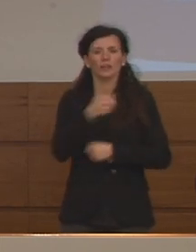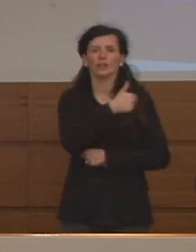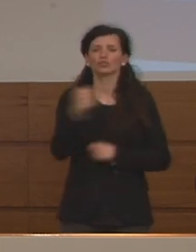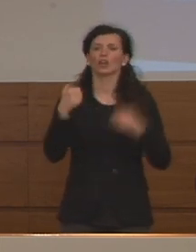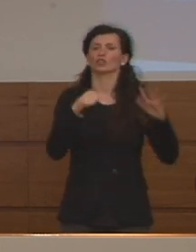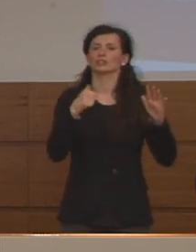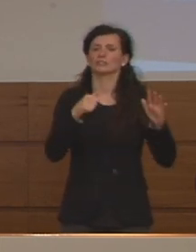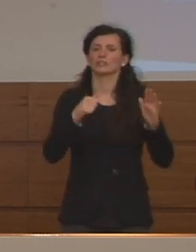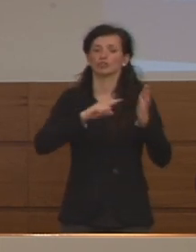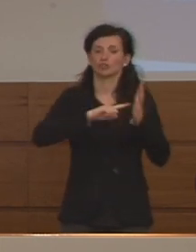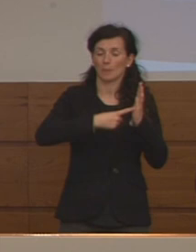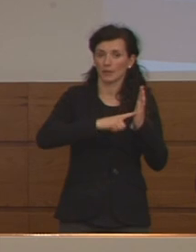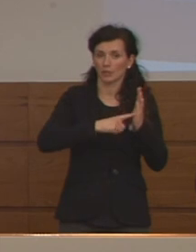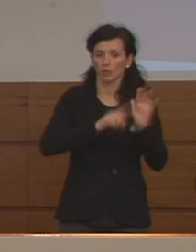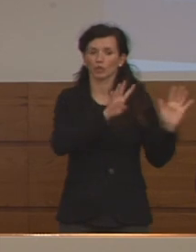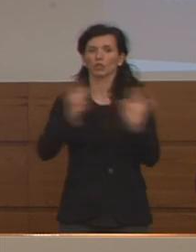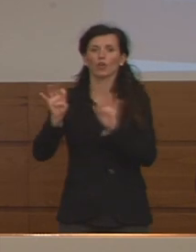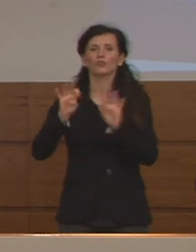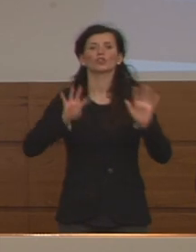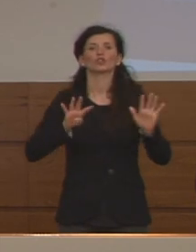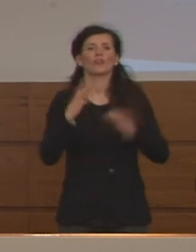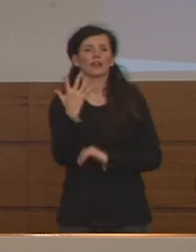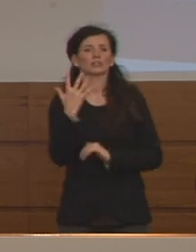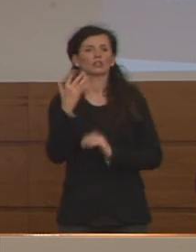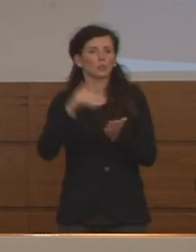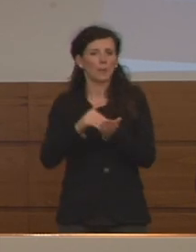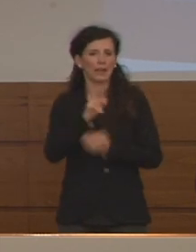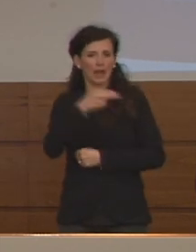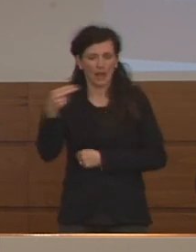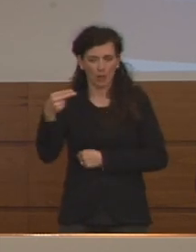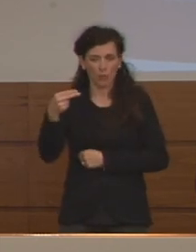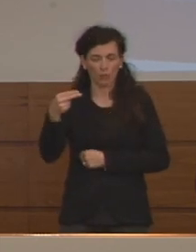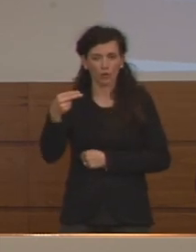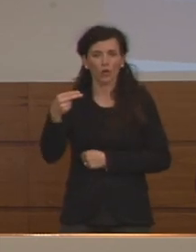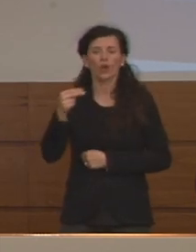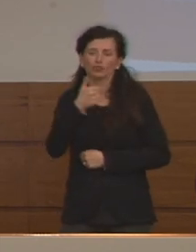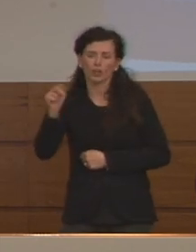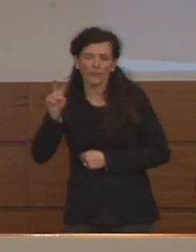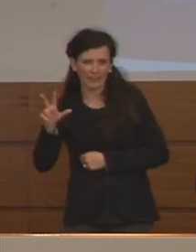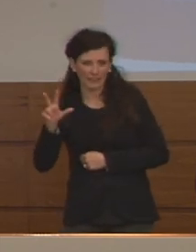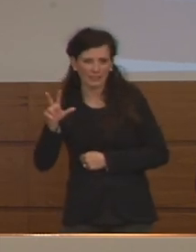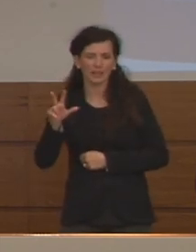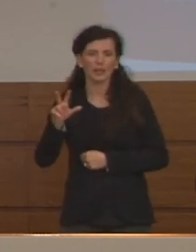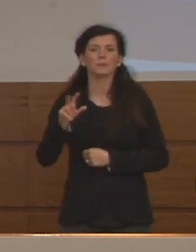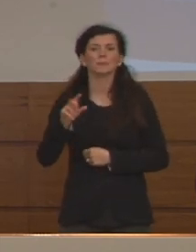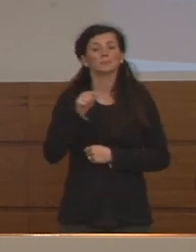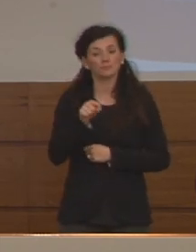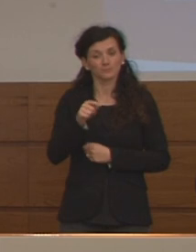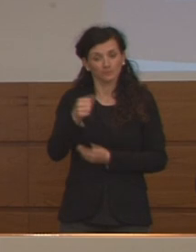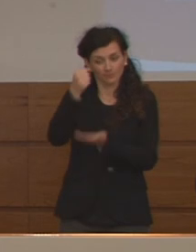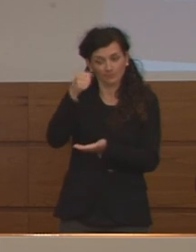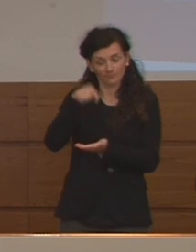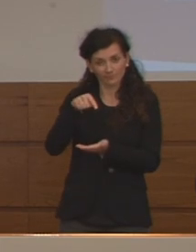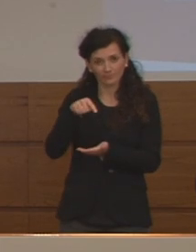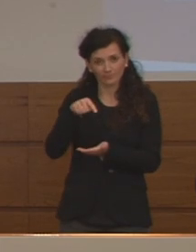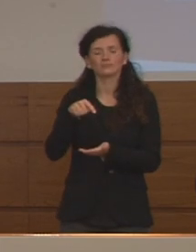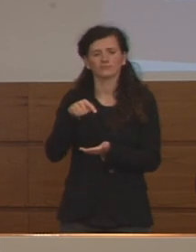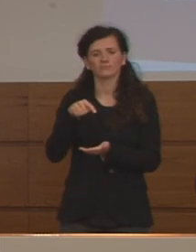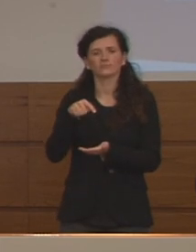116 milioni 995mila euro 123 queste risorse saranno